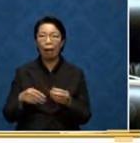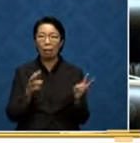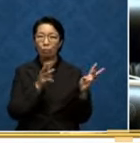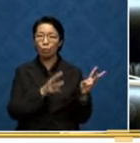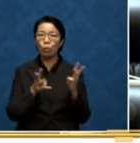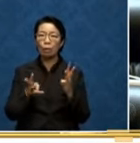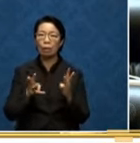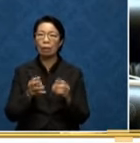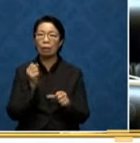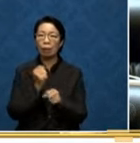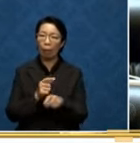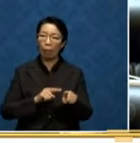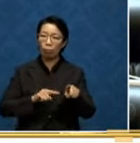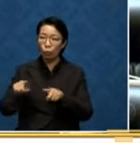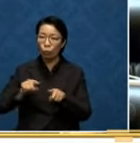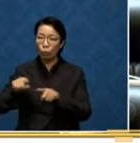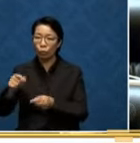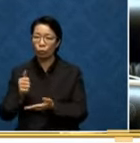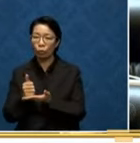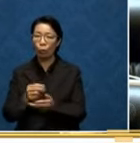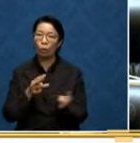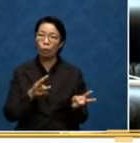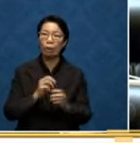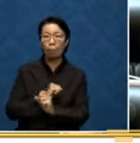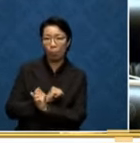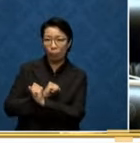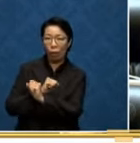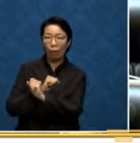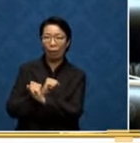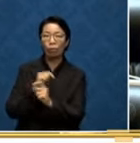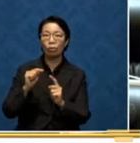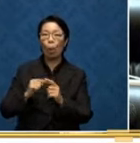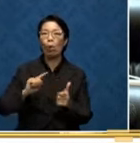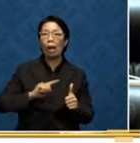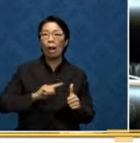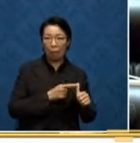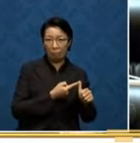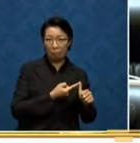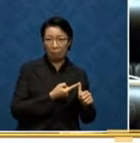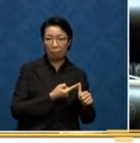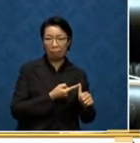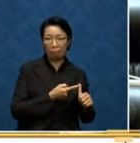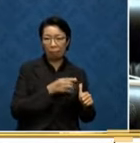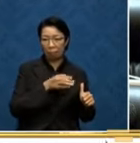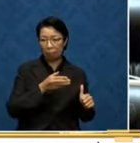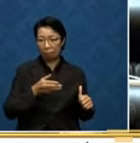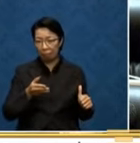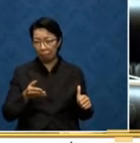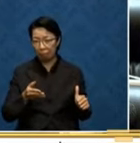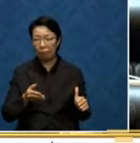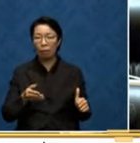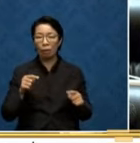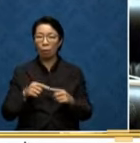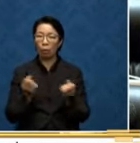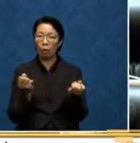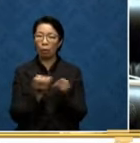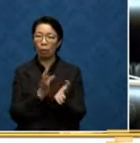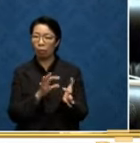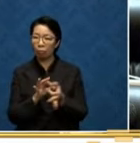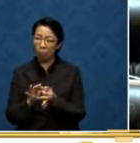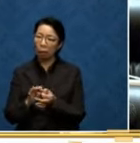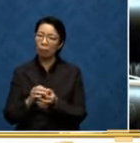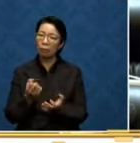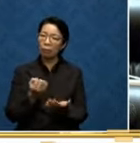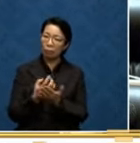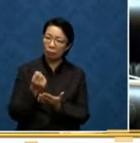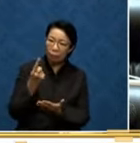กนะครับท่านประธานก็คือในการป้องกันตั้งแต่ต้นทางไม่ว่าจะเป็นเพราะว่าเรื่องผลกระทบทางเศรษฐกิจความ